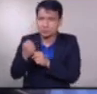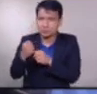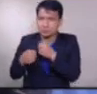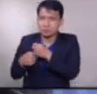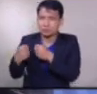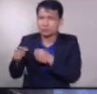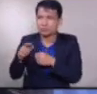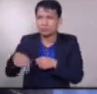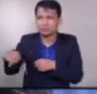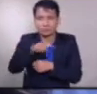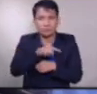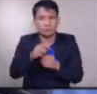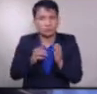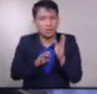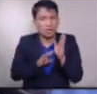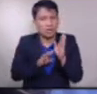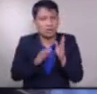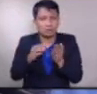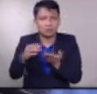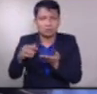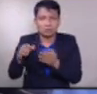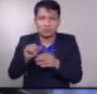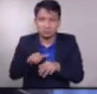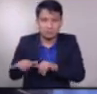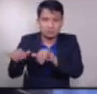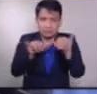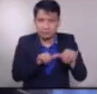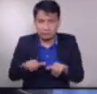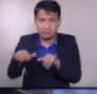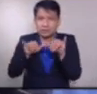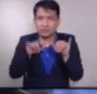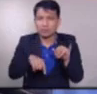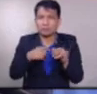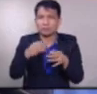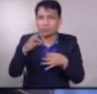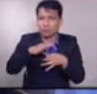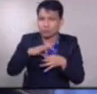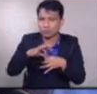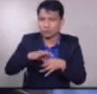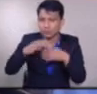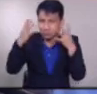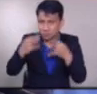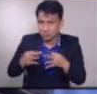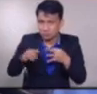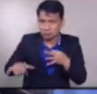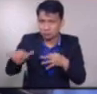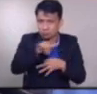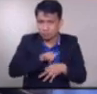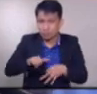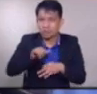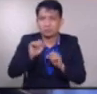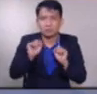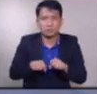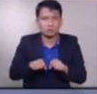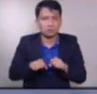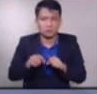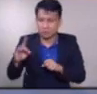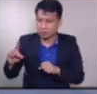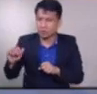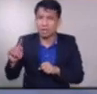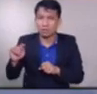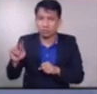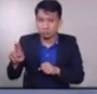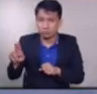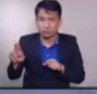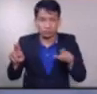our black voting. Yung black voting, kung kausap namin ang dato, possibility are na isang dato at the community